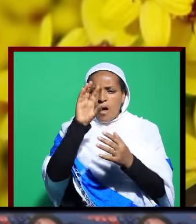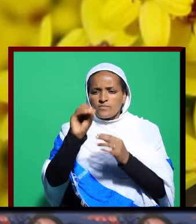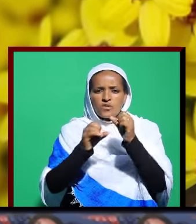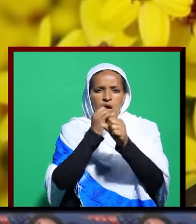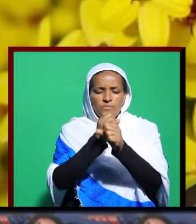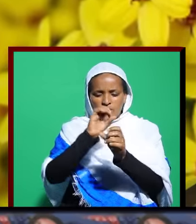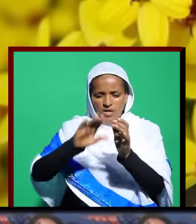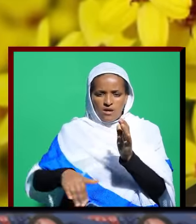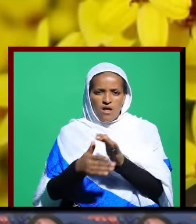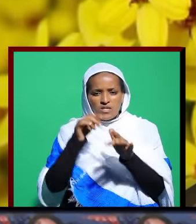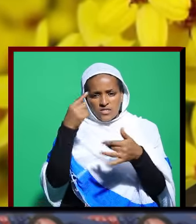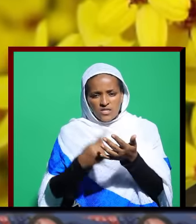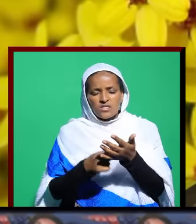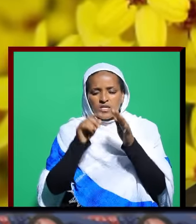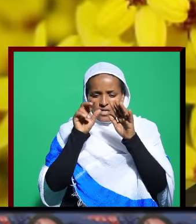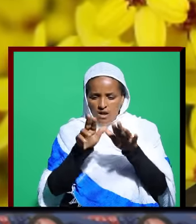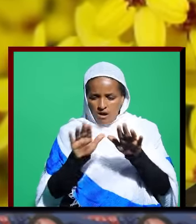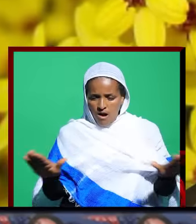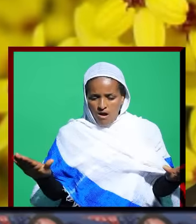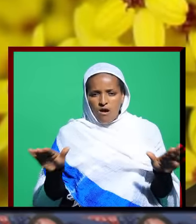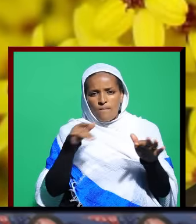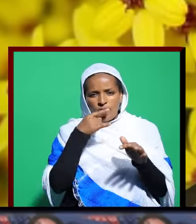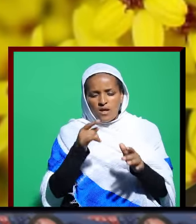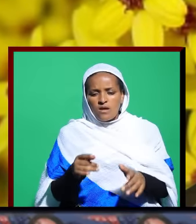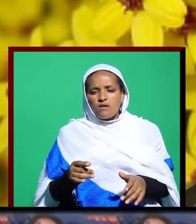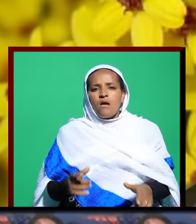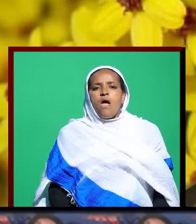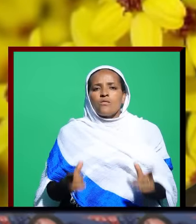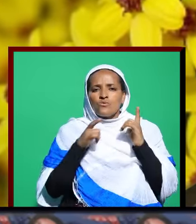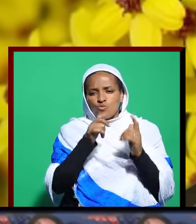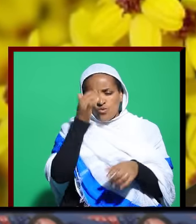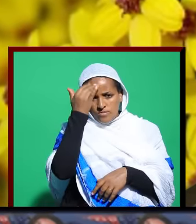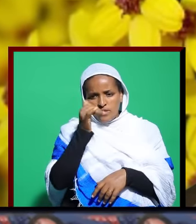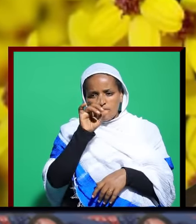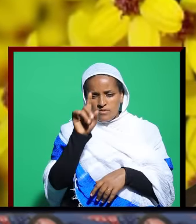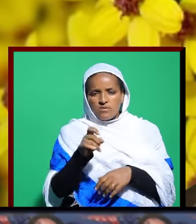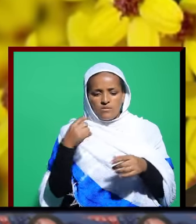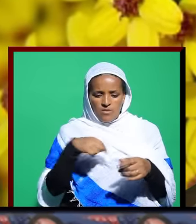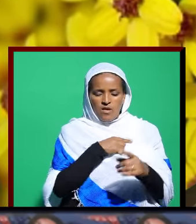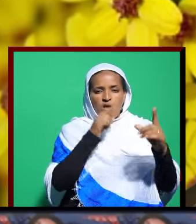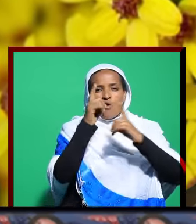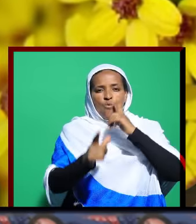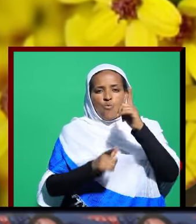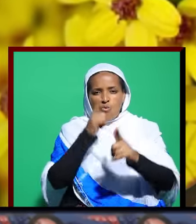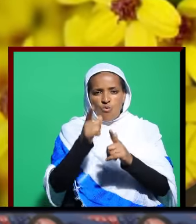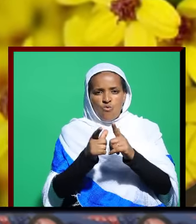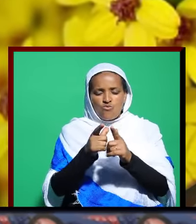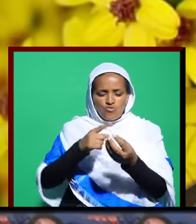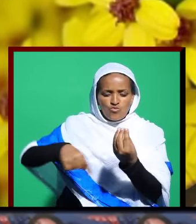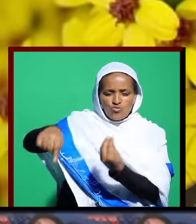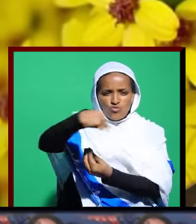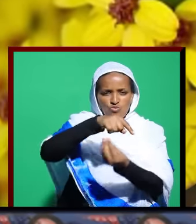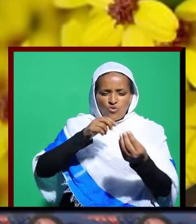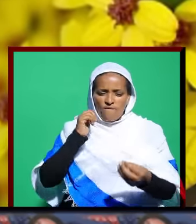ትጨነቃለህ? ገና እኮ 50 ዓመት ይቀርሃል። ስለዚህ ረጋ ብለህ ለምን አትኖርም አለው። ምንድን ነው በእኛ ቋንቋ